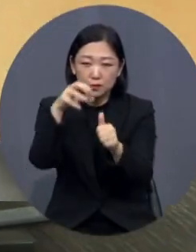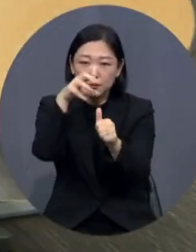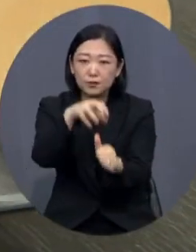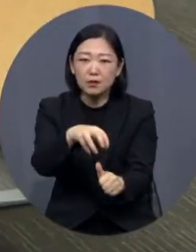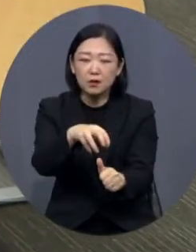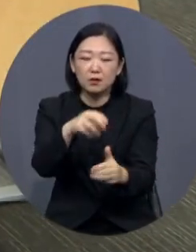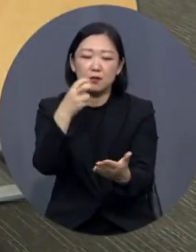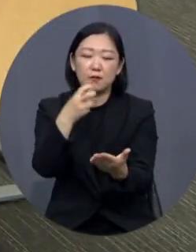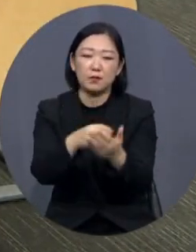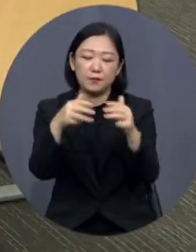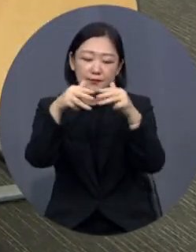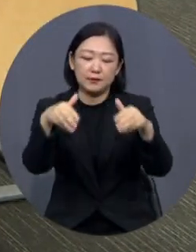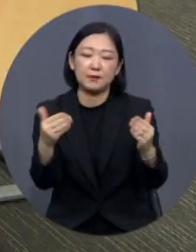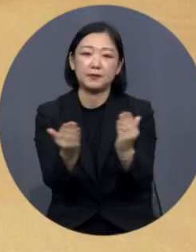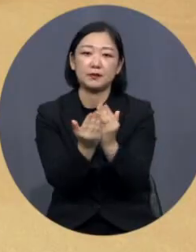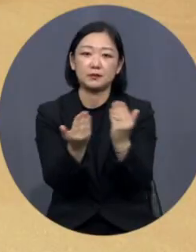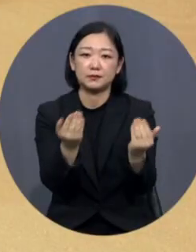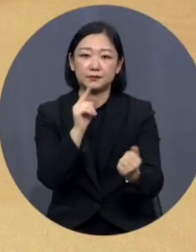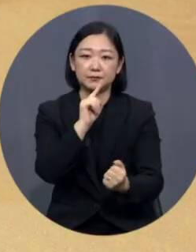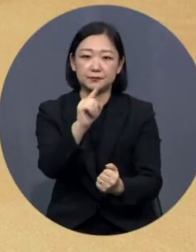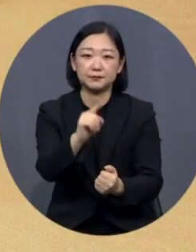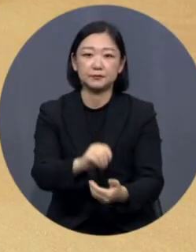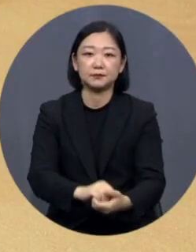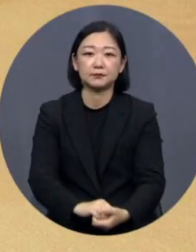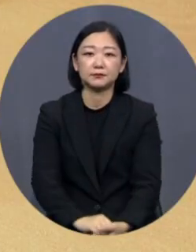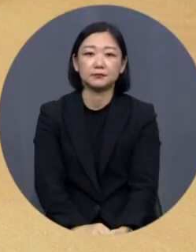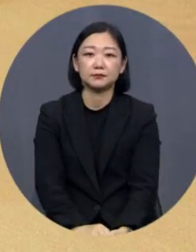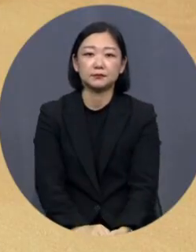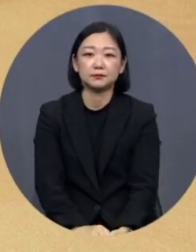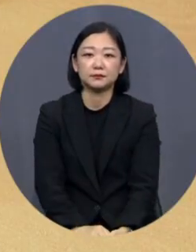것은 법 체계에도 맞지 않다고 밝혔습니다